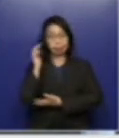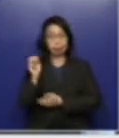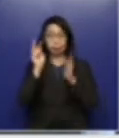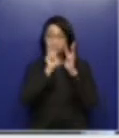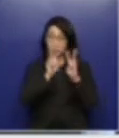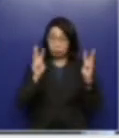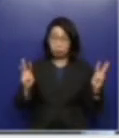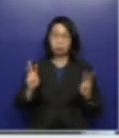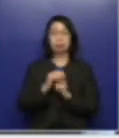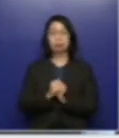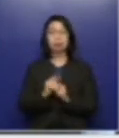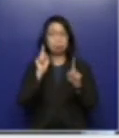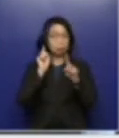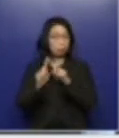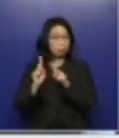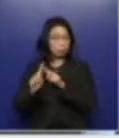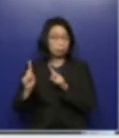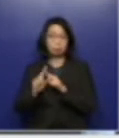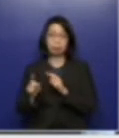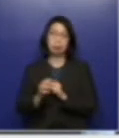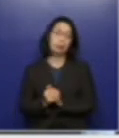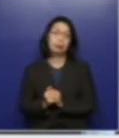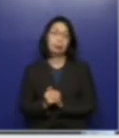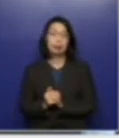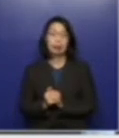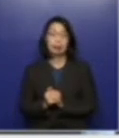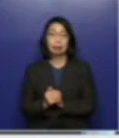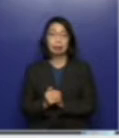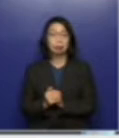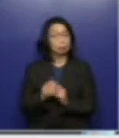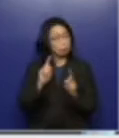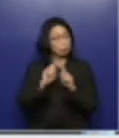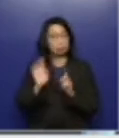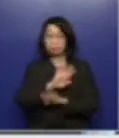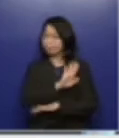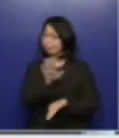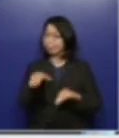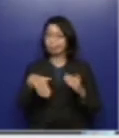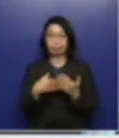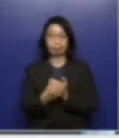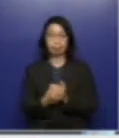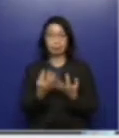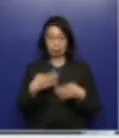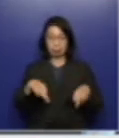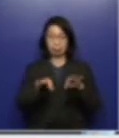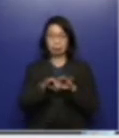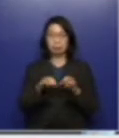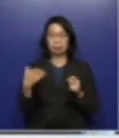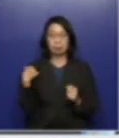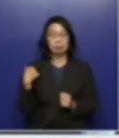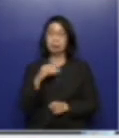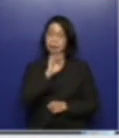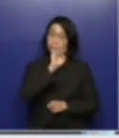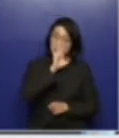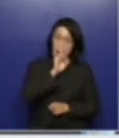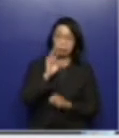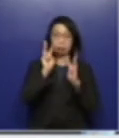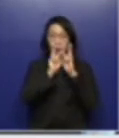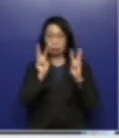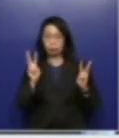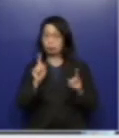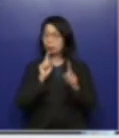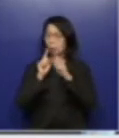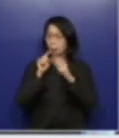ทุกส่วนไม่ว่าจะเป็นสื่อทุกประเภทนะครับโดยเฉพาะสื่อสังคมออนไลน์เนี่ยได้พูดเราวิ